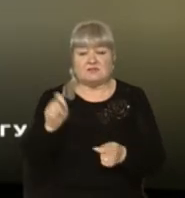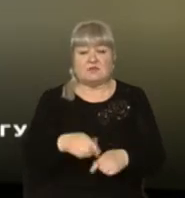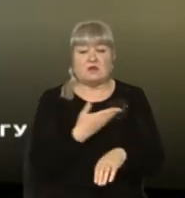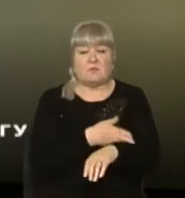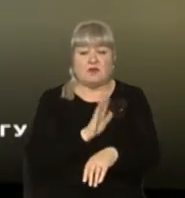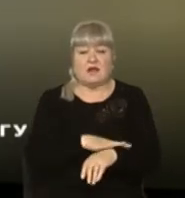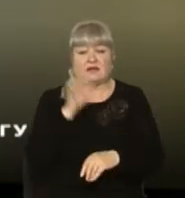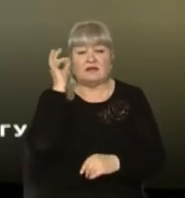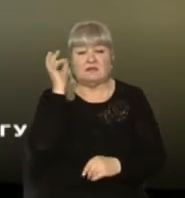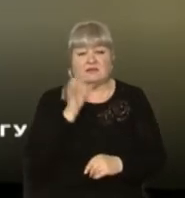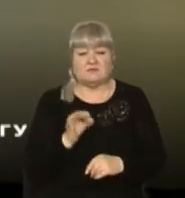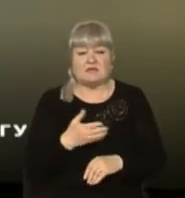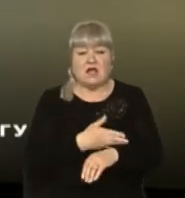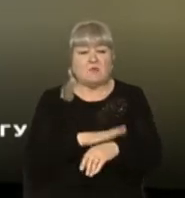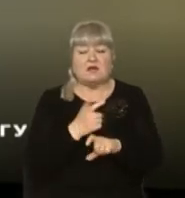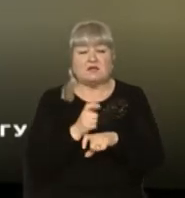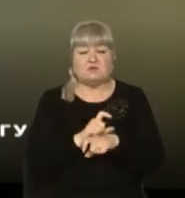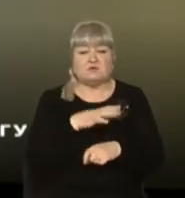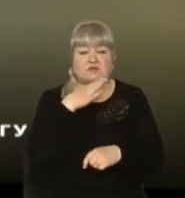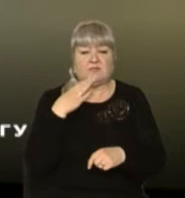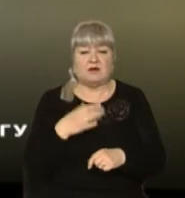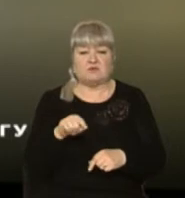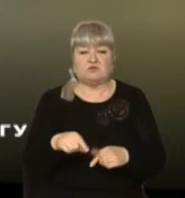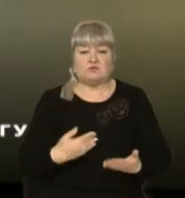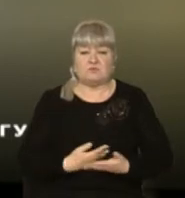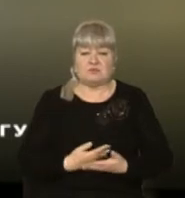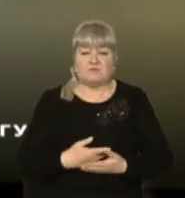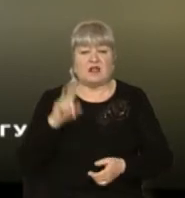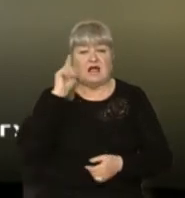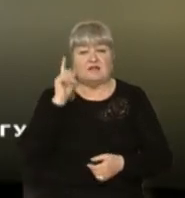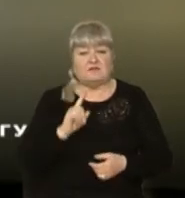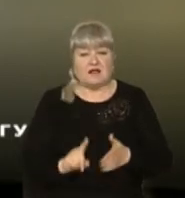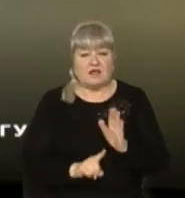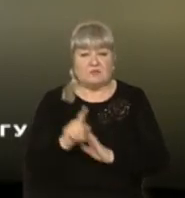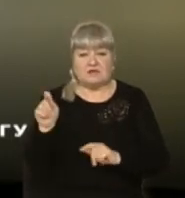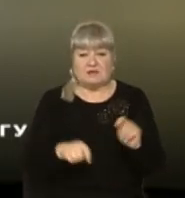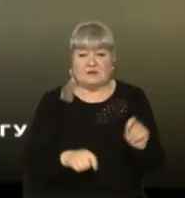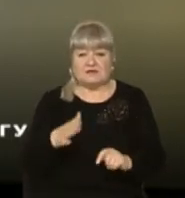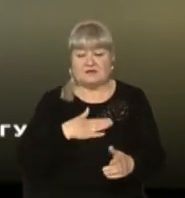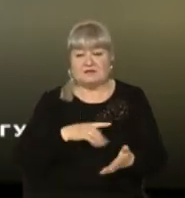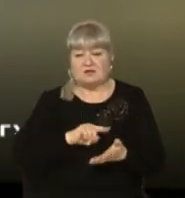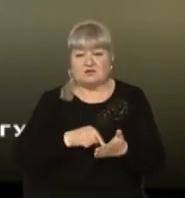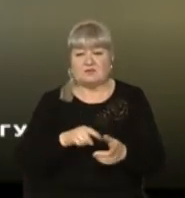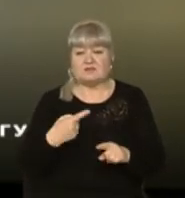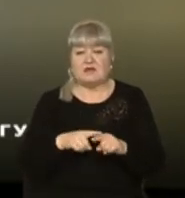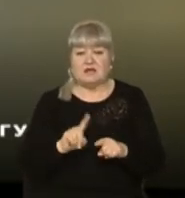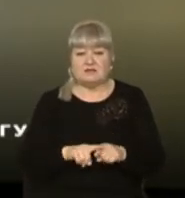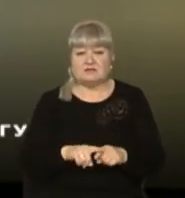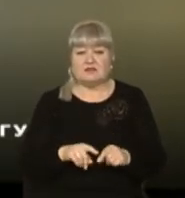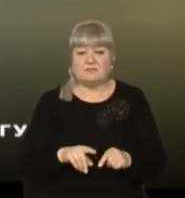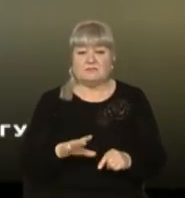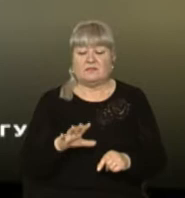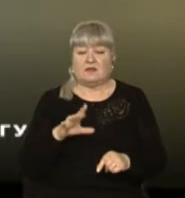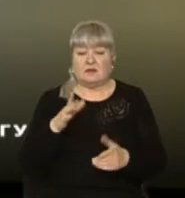німці. Поляків дуже багато, щоб ви зрозуміли, тому що тут проживало багато. Євреї почали з'їжджати до нашого міста, бо це, скажімо, відверто, і